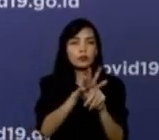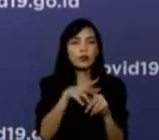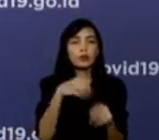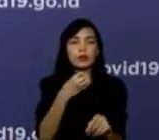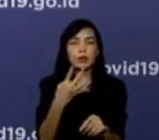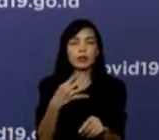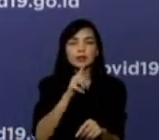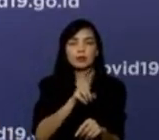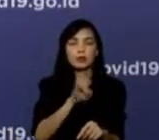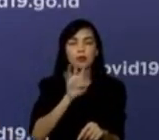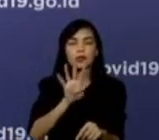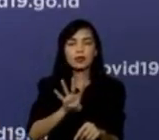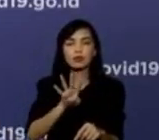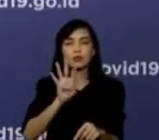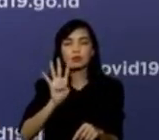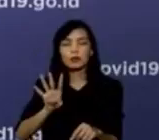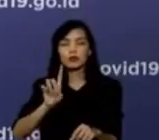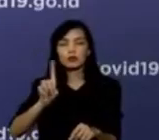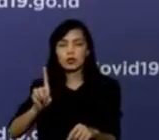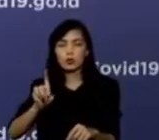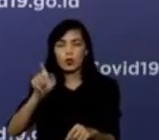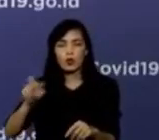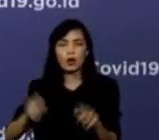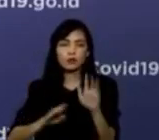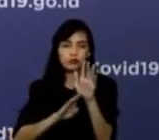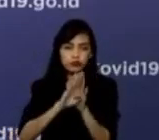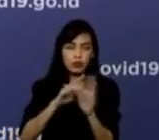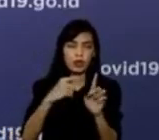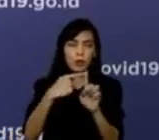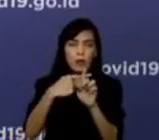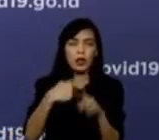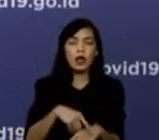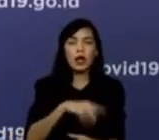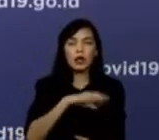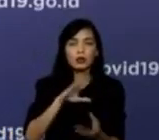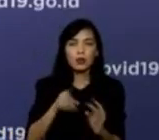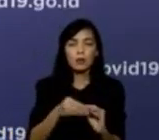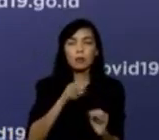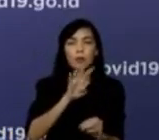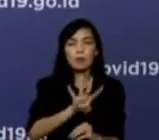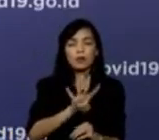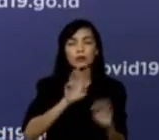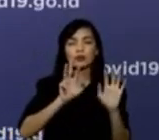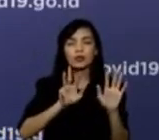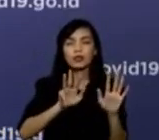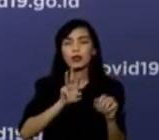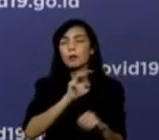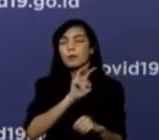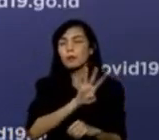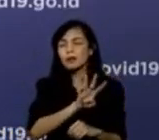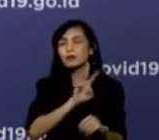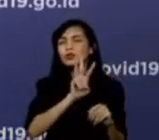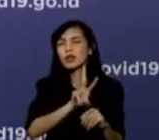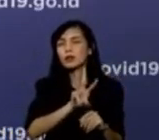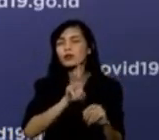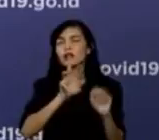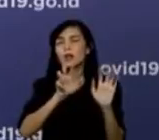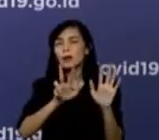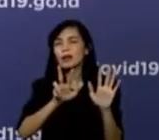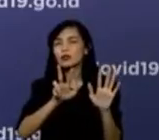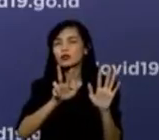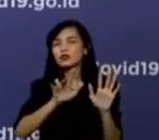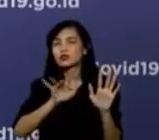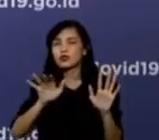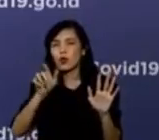1.041 orang, sehingga akumulasinya menjadi 43.803 orang. Kalau kita